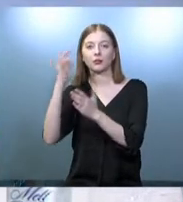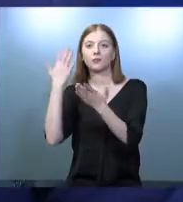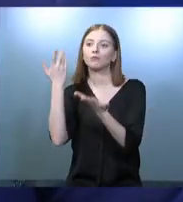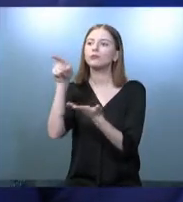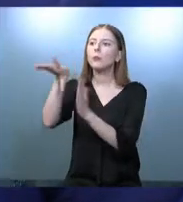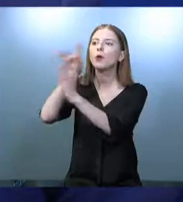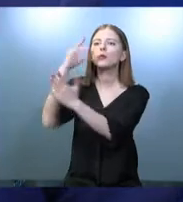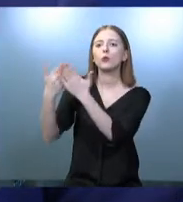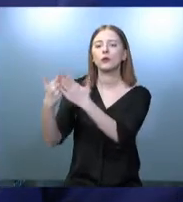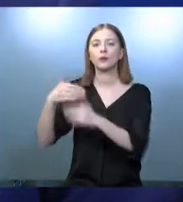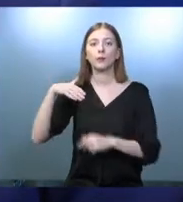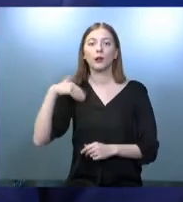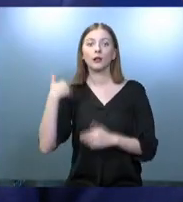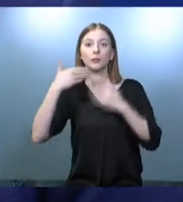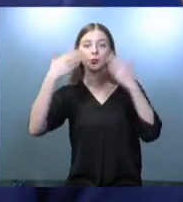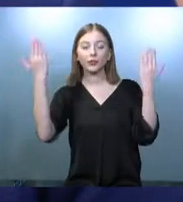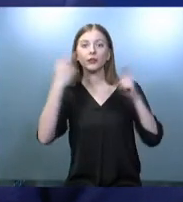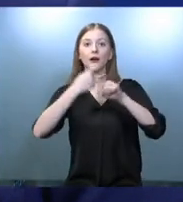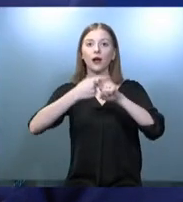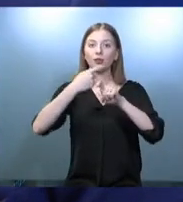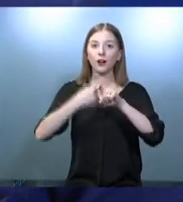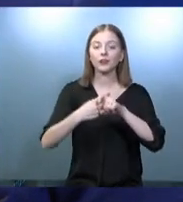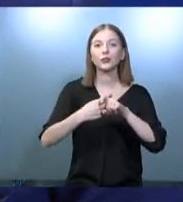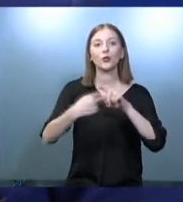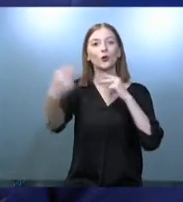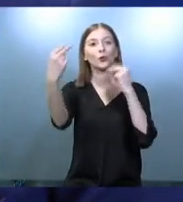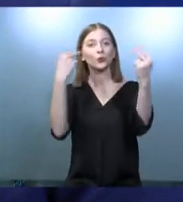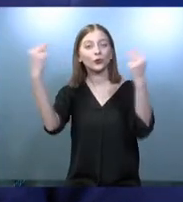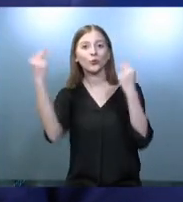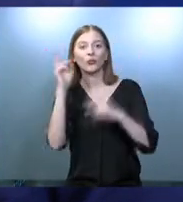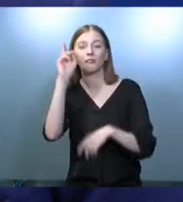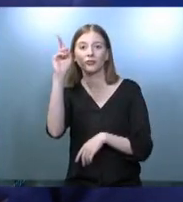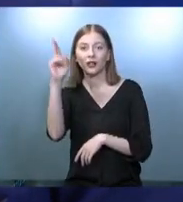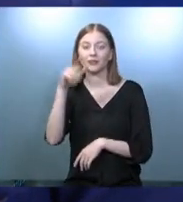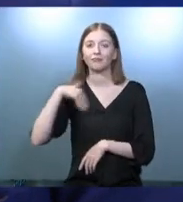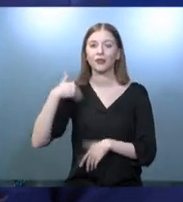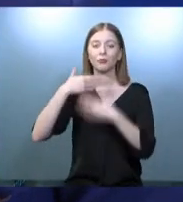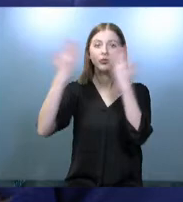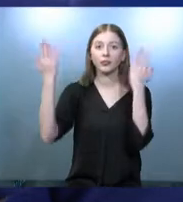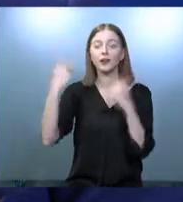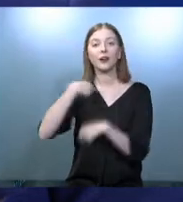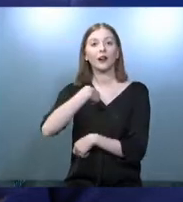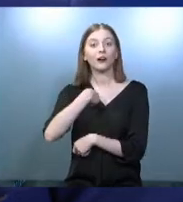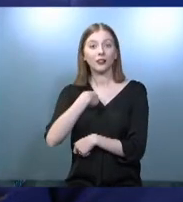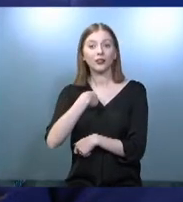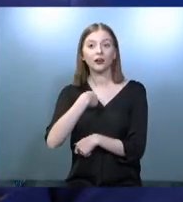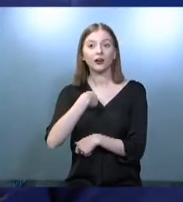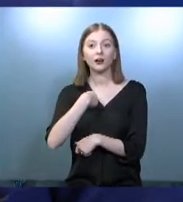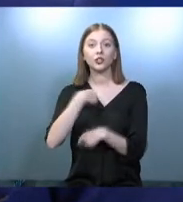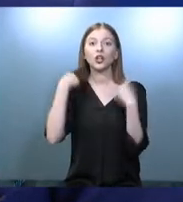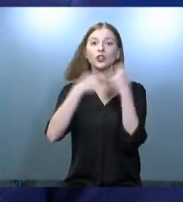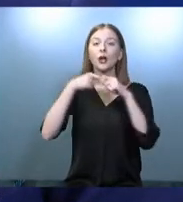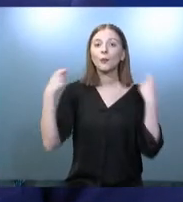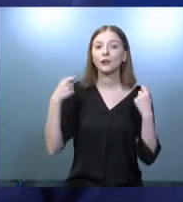balsuoti? Labai diena, gerbiami Kėdainių televizijos žiūrovai, iš tikrųjų tai esu žemaitis, kilęs